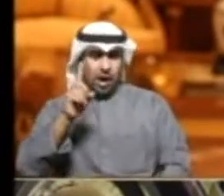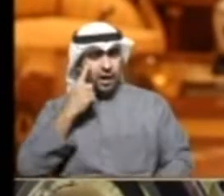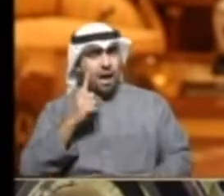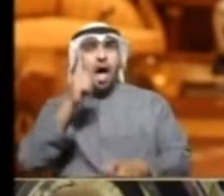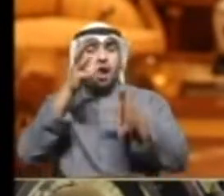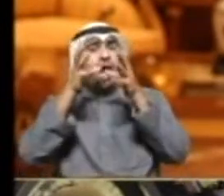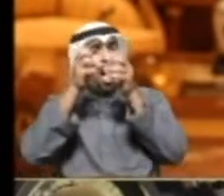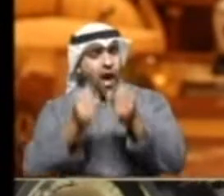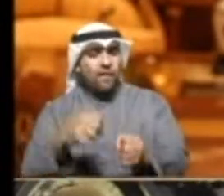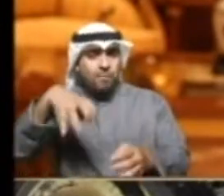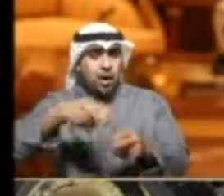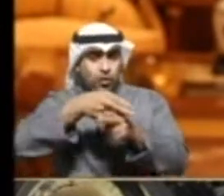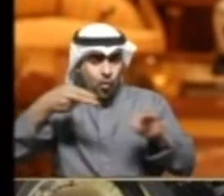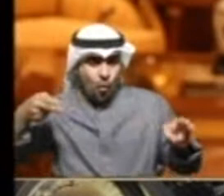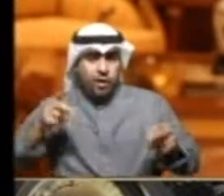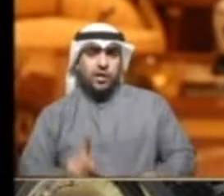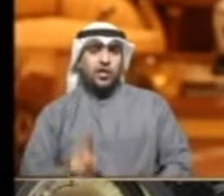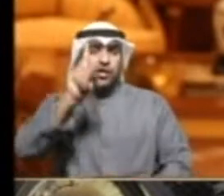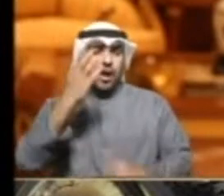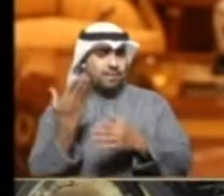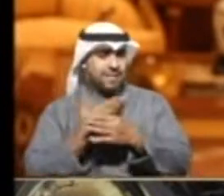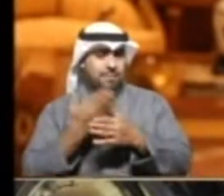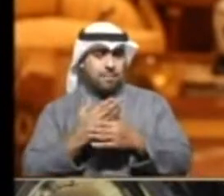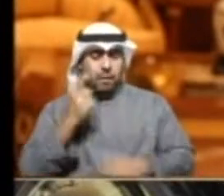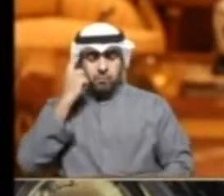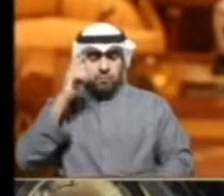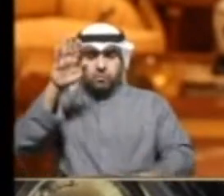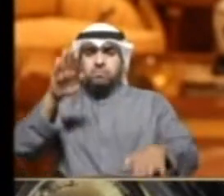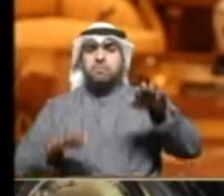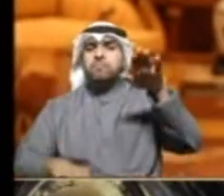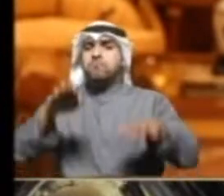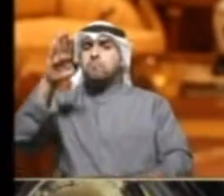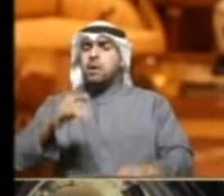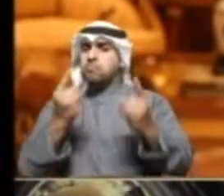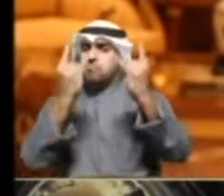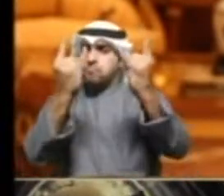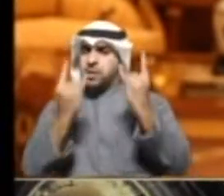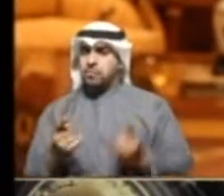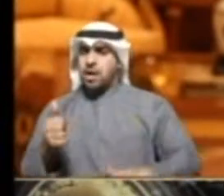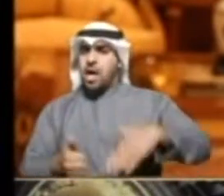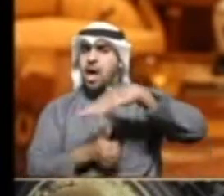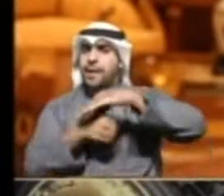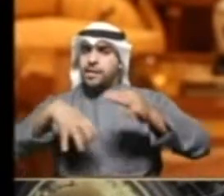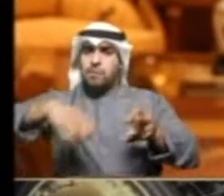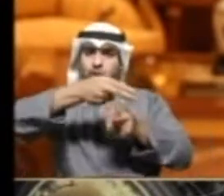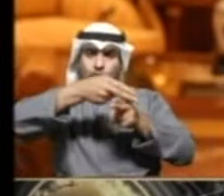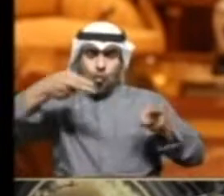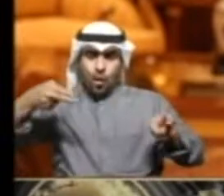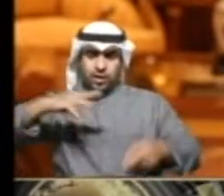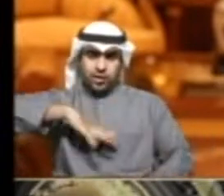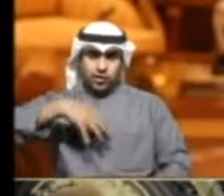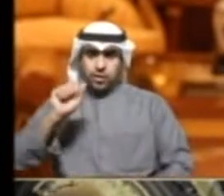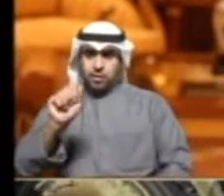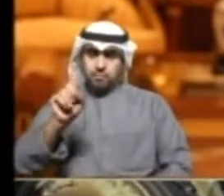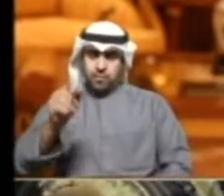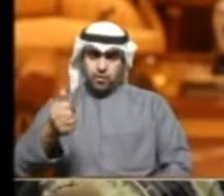التي منحها الله سبحانه وتعالى لقائد مسيرتنا الشيخ صبح الأحمد، وهو أكبر